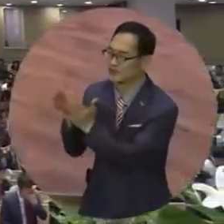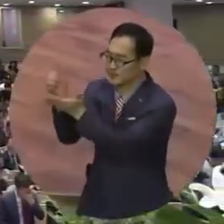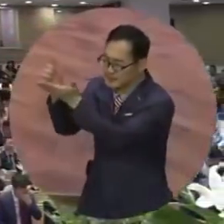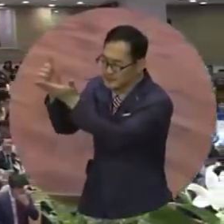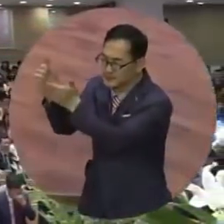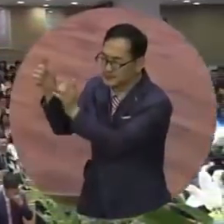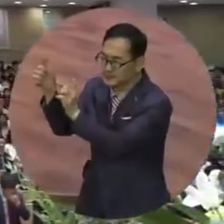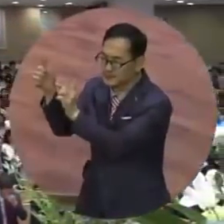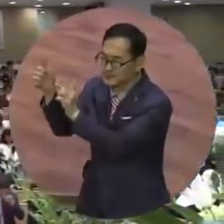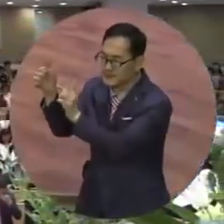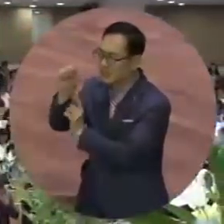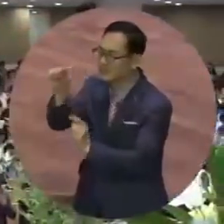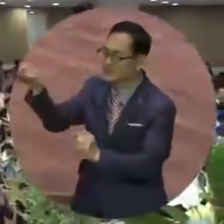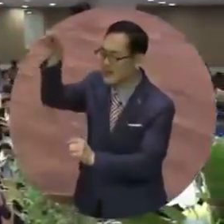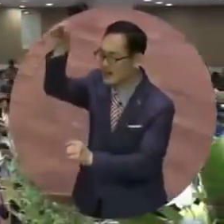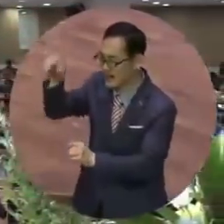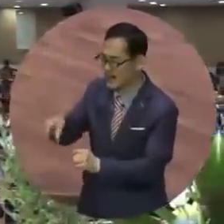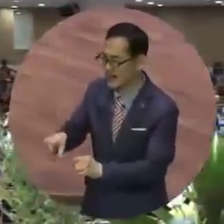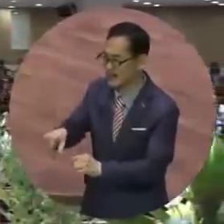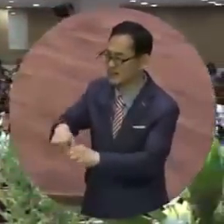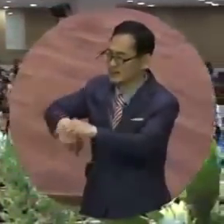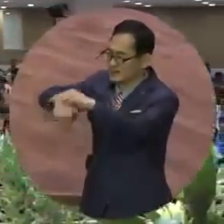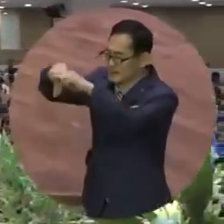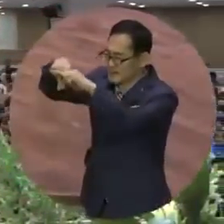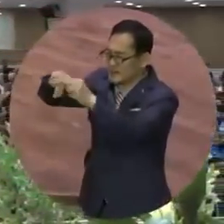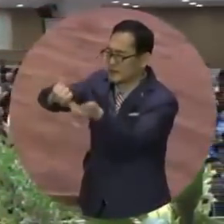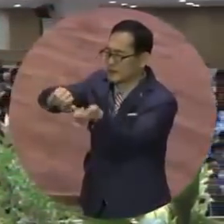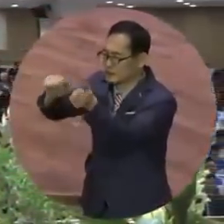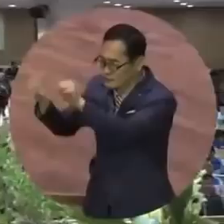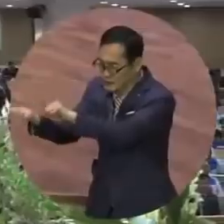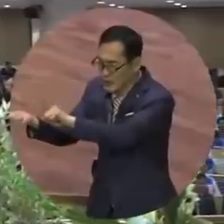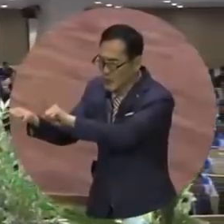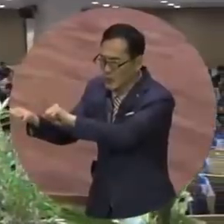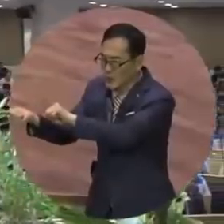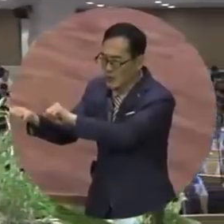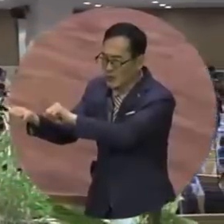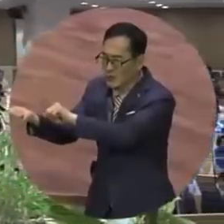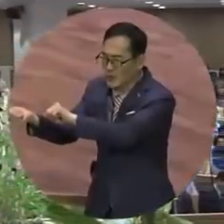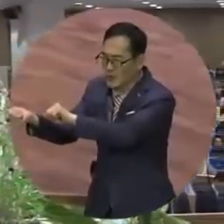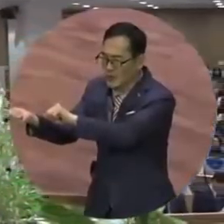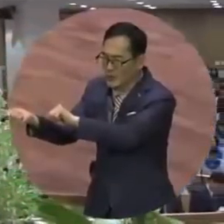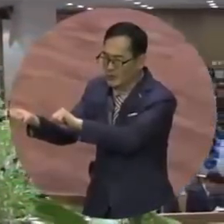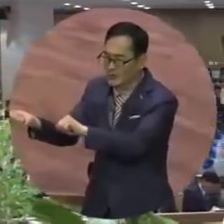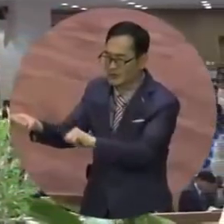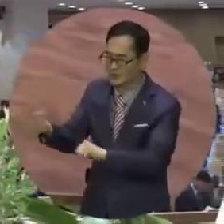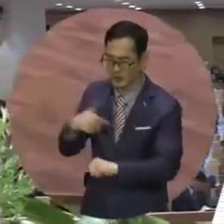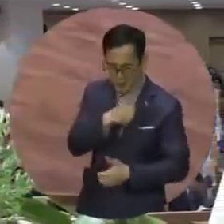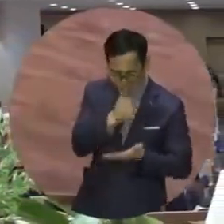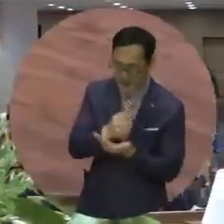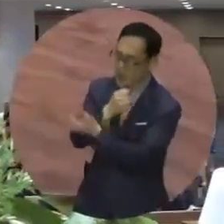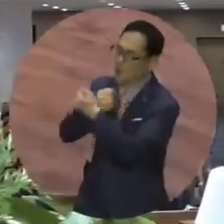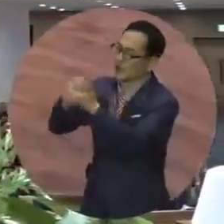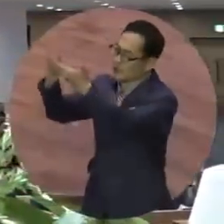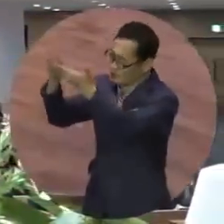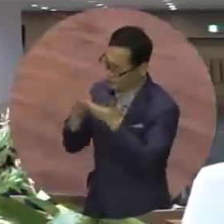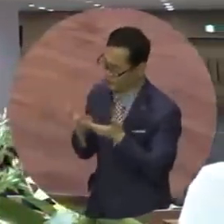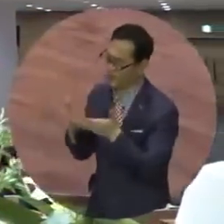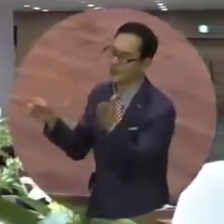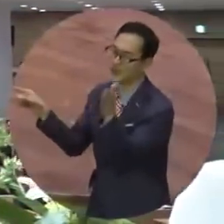예수님께서 십자가에서 피 흘려주시고 용서해 주신 거